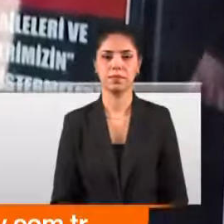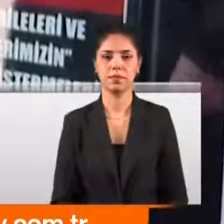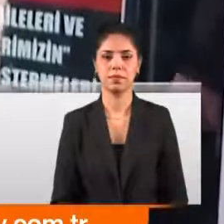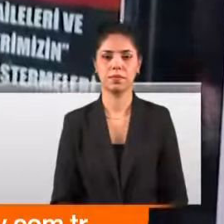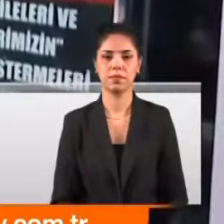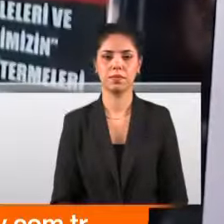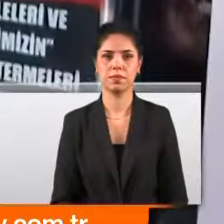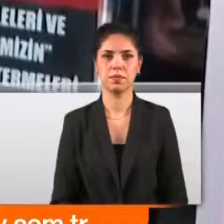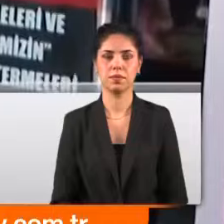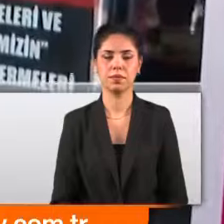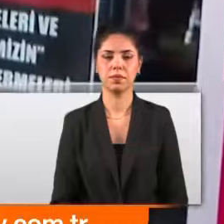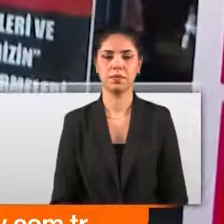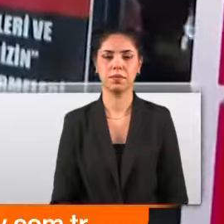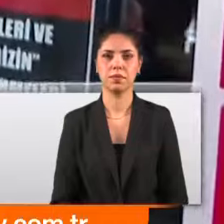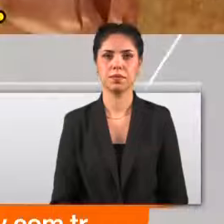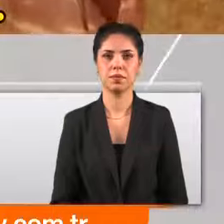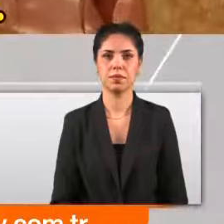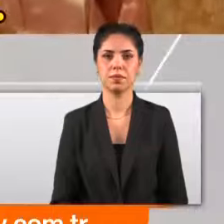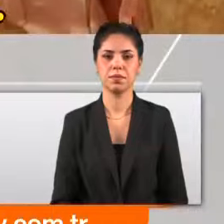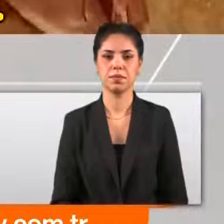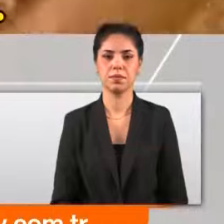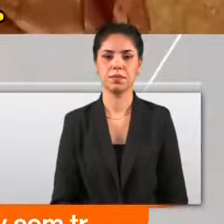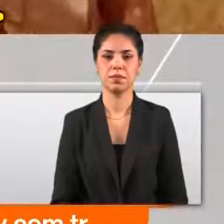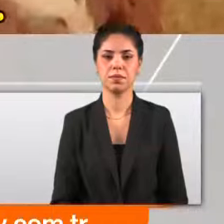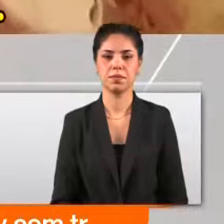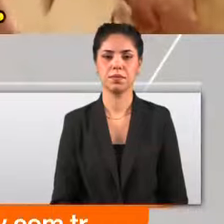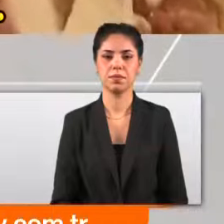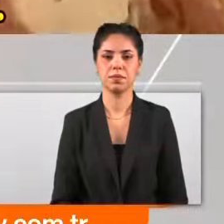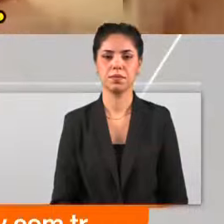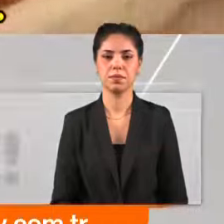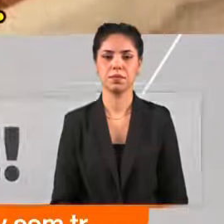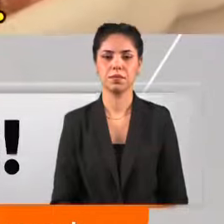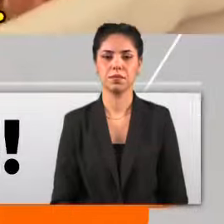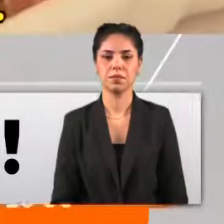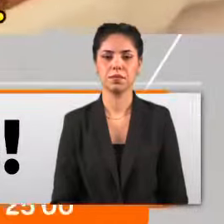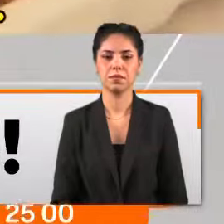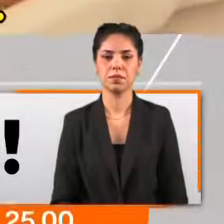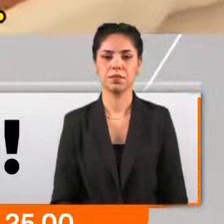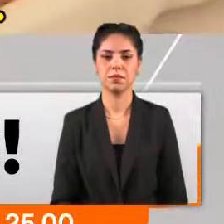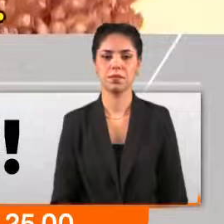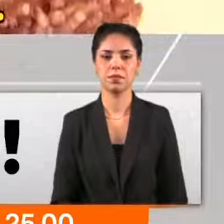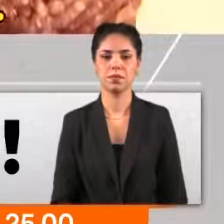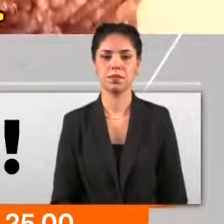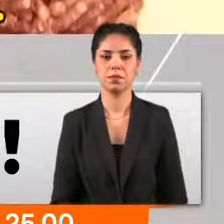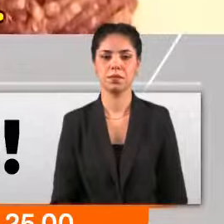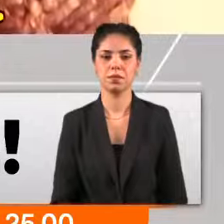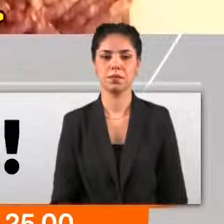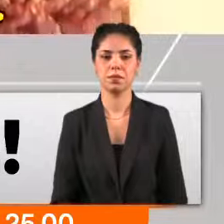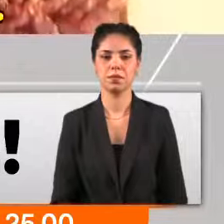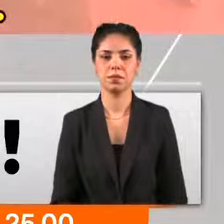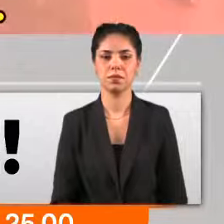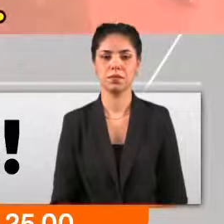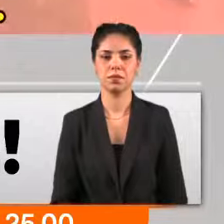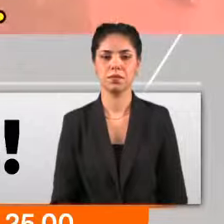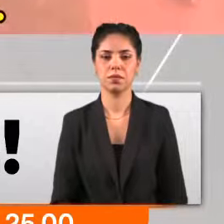Vatandaşın 3 kuruş yiyeceğinde gözleri var herkesin. En son geçen başka bir kasapta dana kuşbaşı 380'en